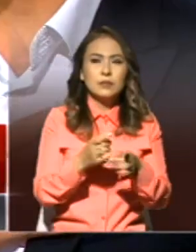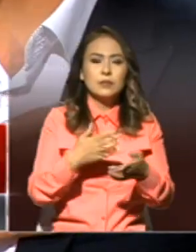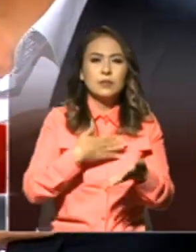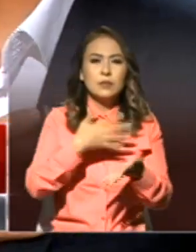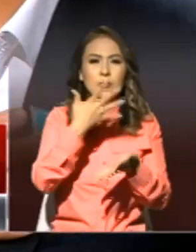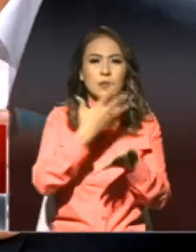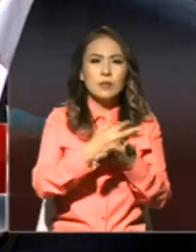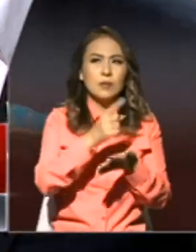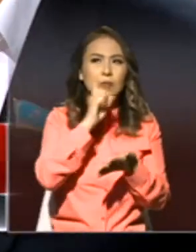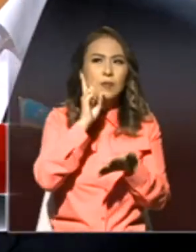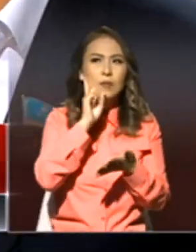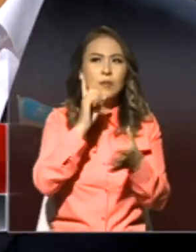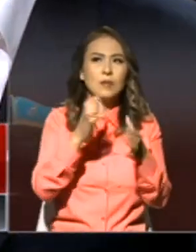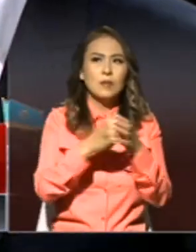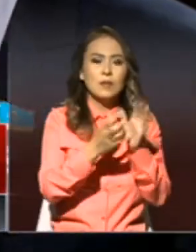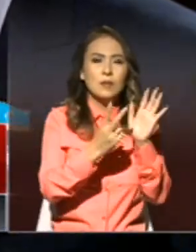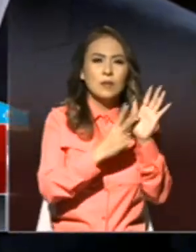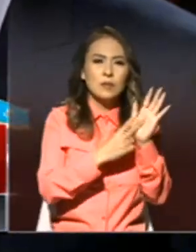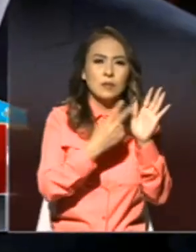біздің жастардың мысалы